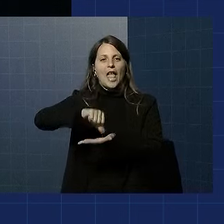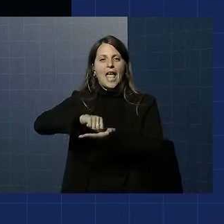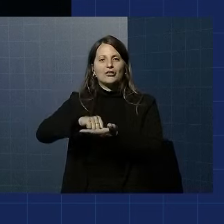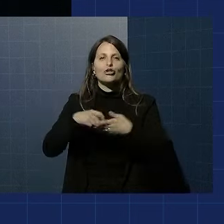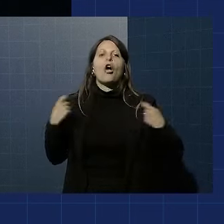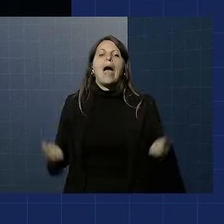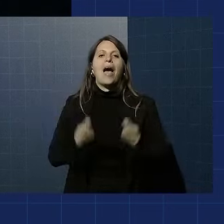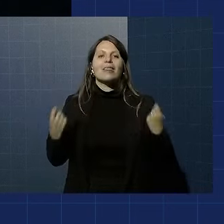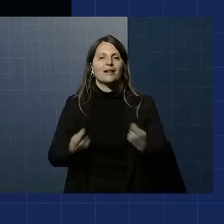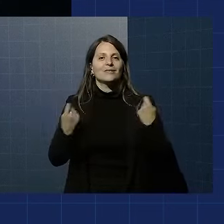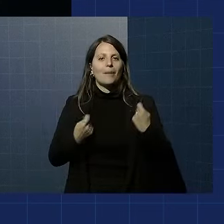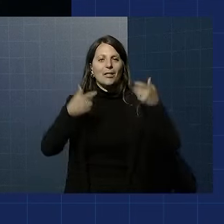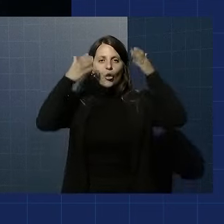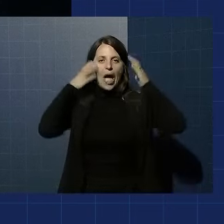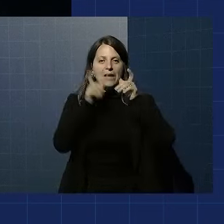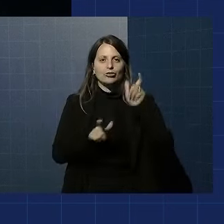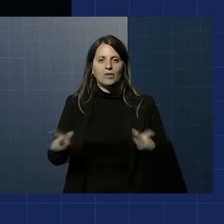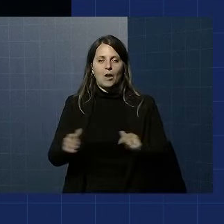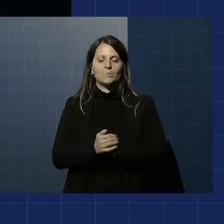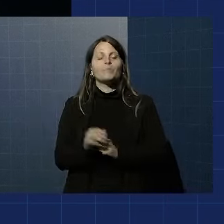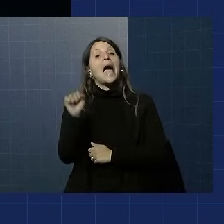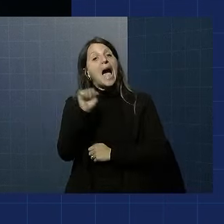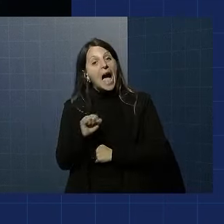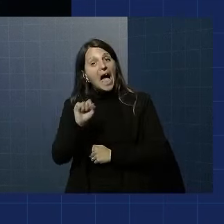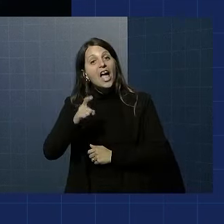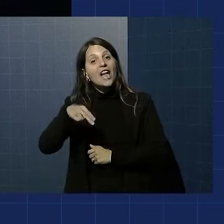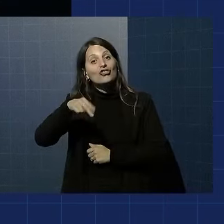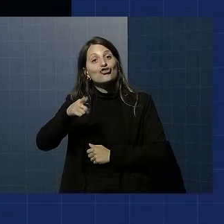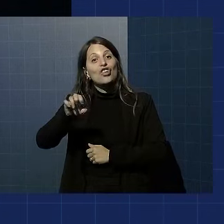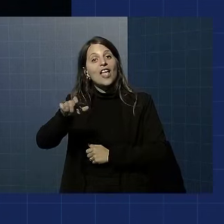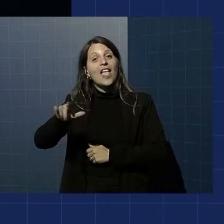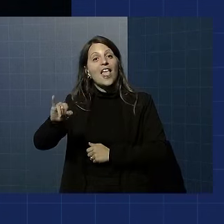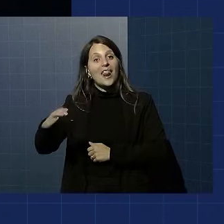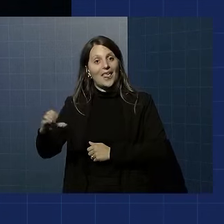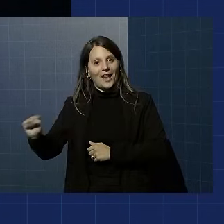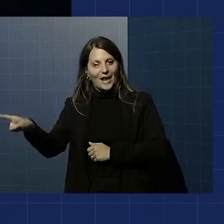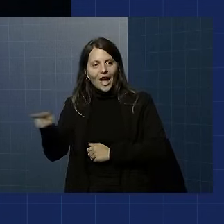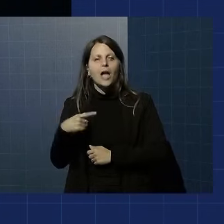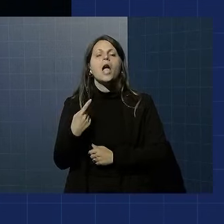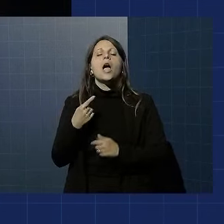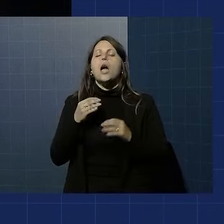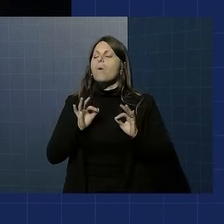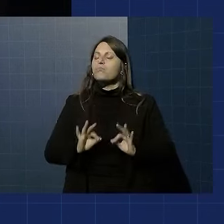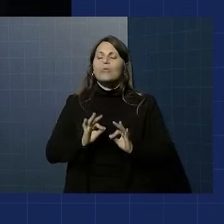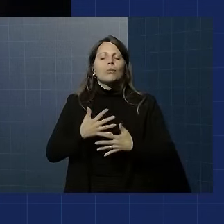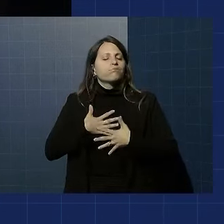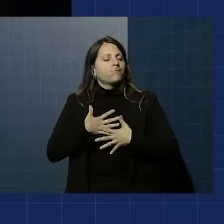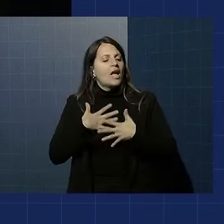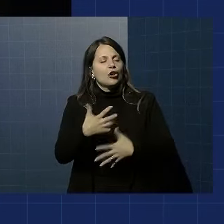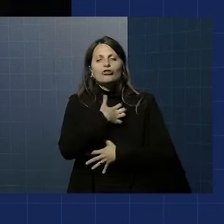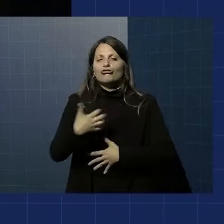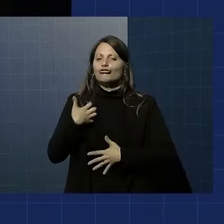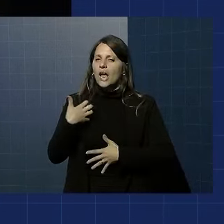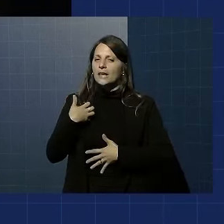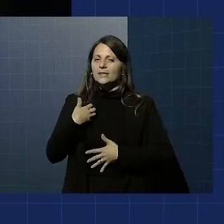Ma Angelique è soprattutto un'appassionata divulgatrice di scienza sia perché partecipa